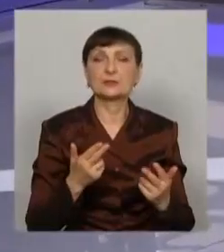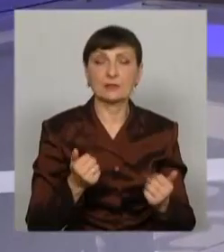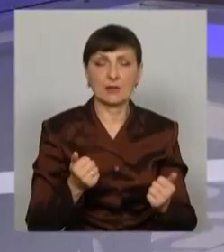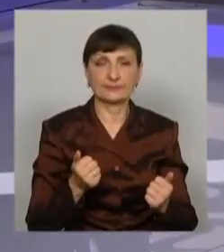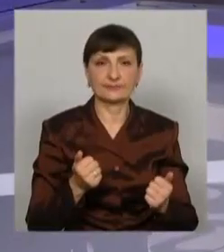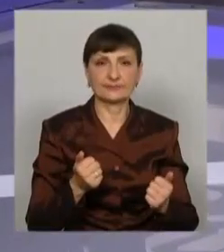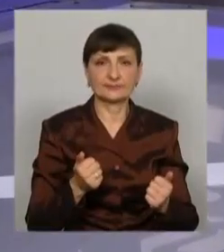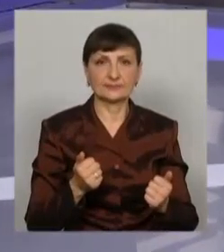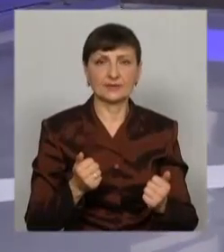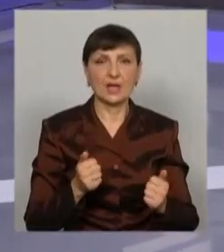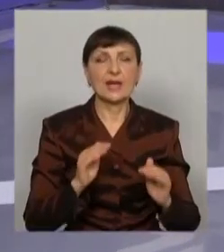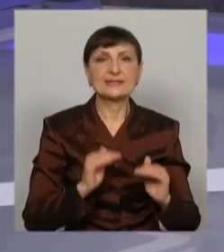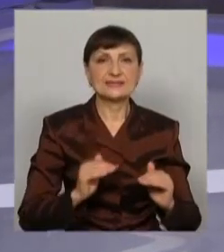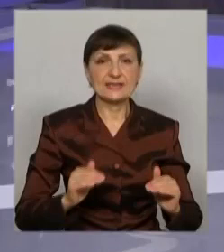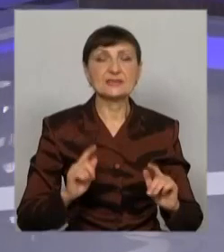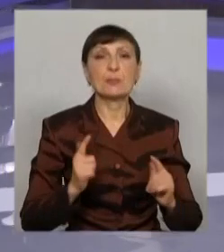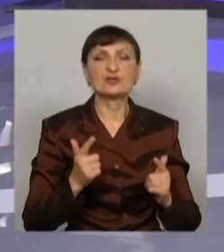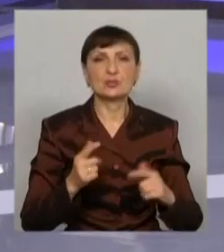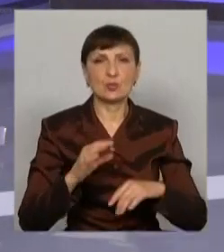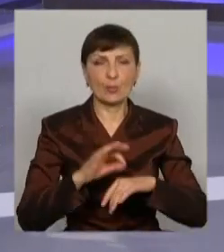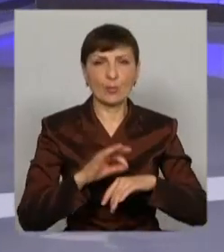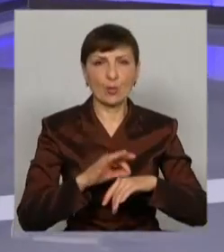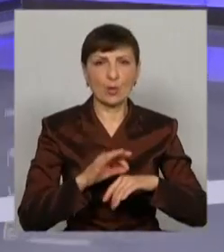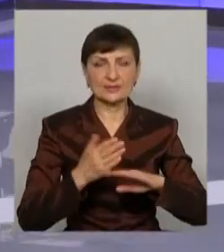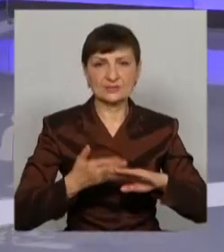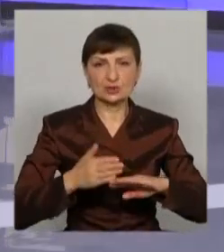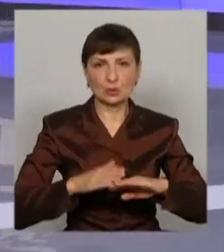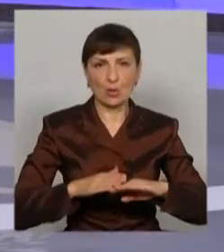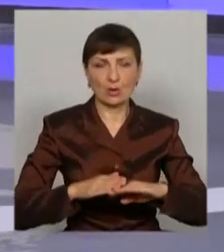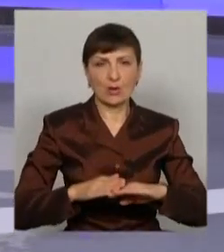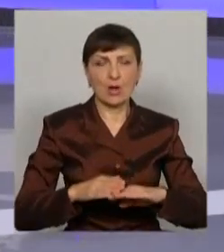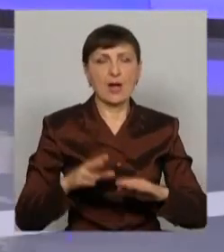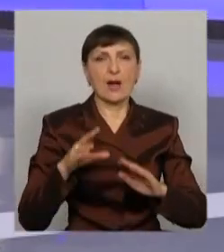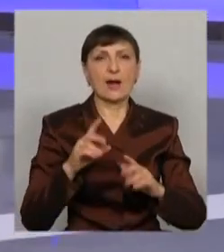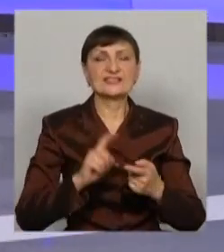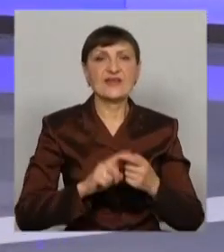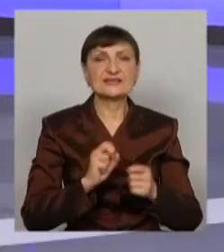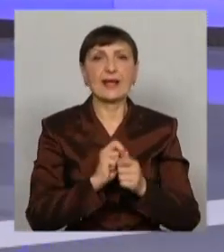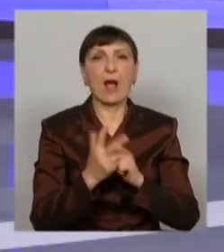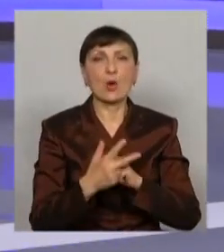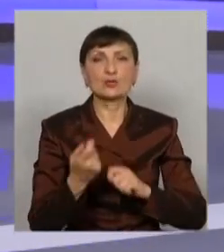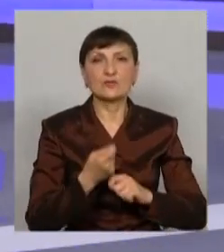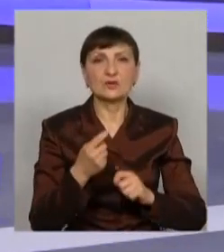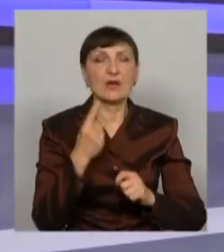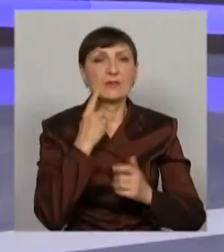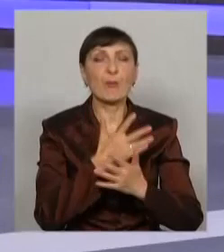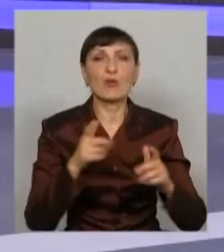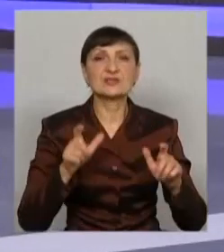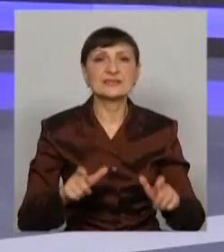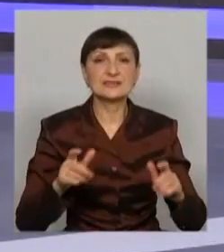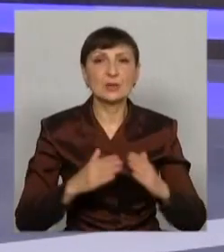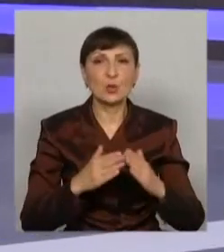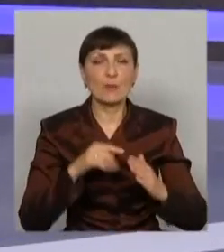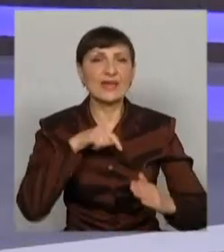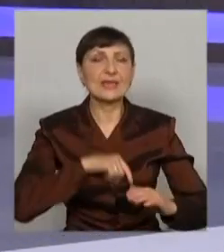конечно. Дети почему переносят? Потому что в связи с ковидом они больше сидели дома. У них более